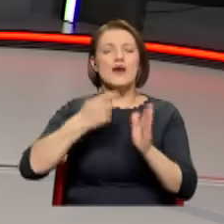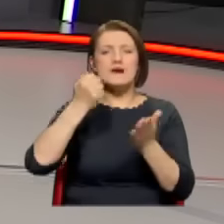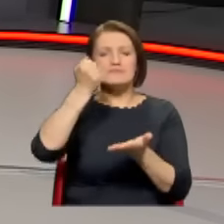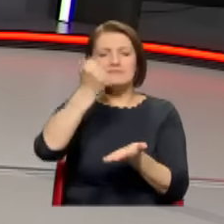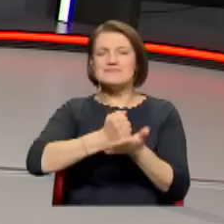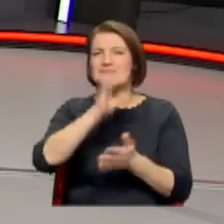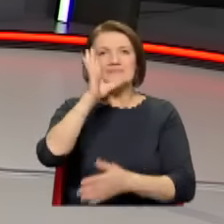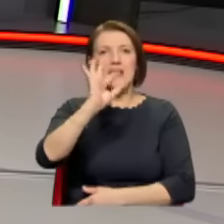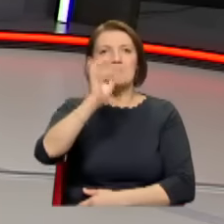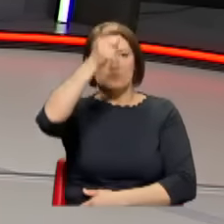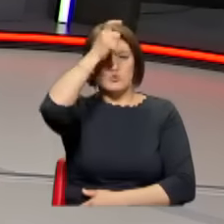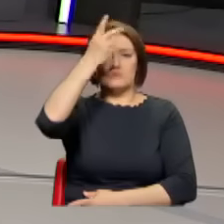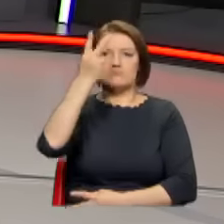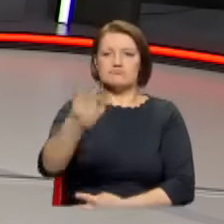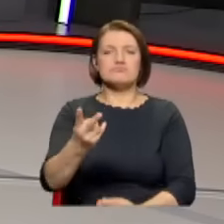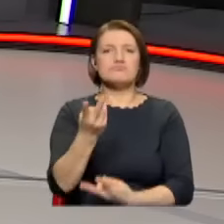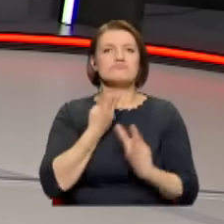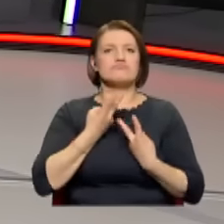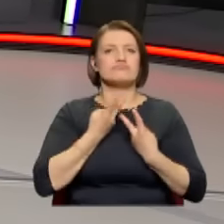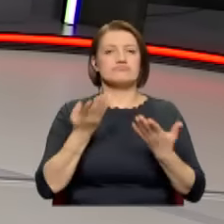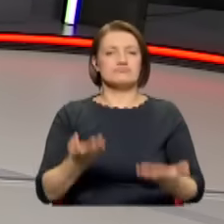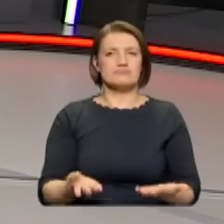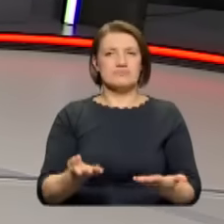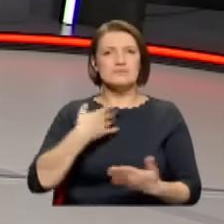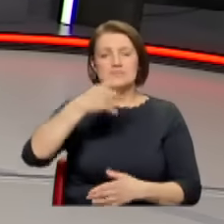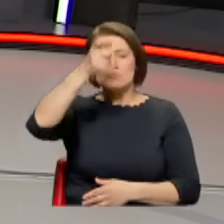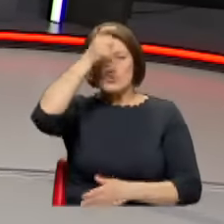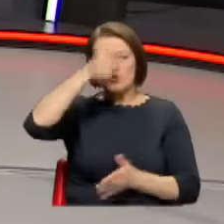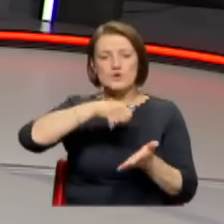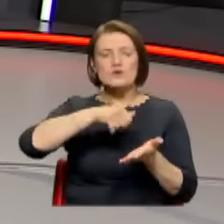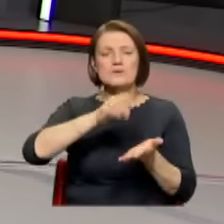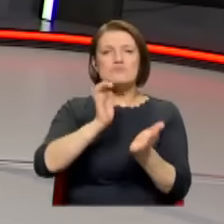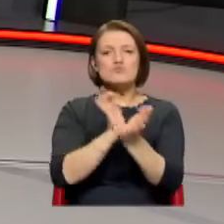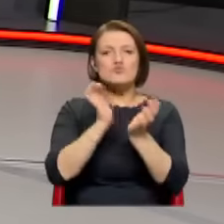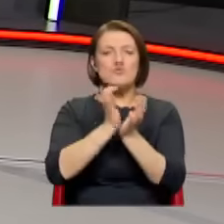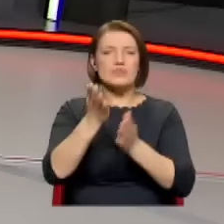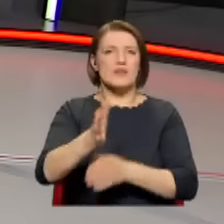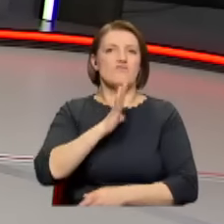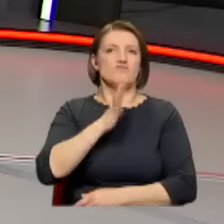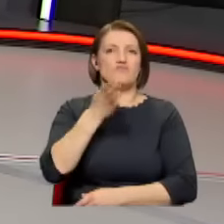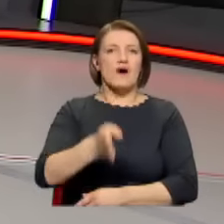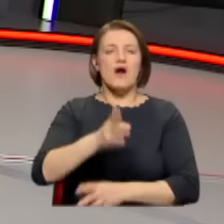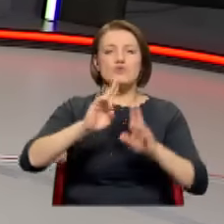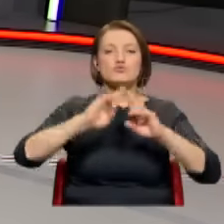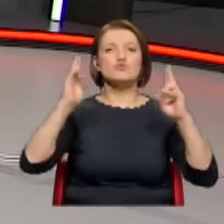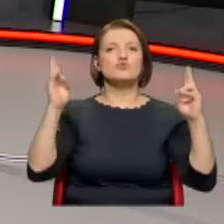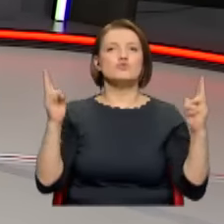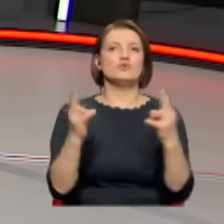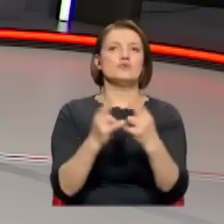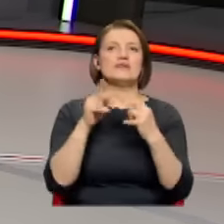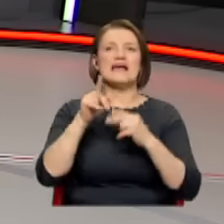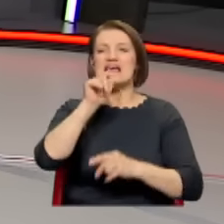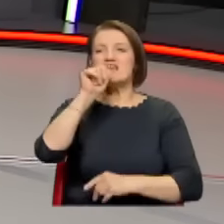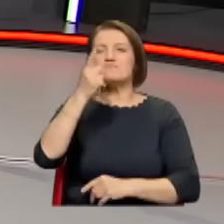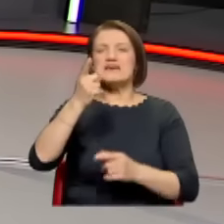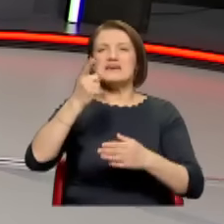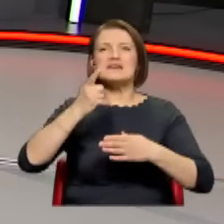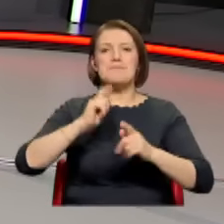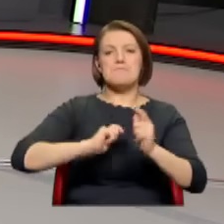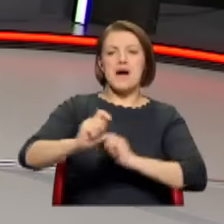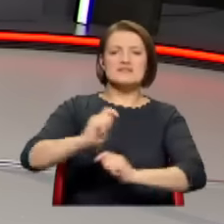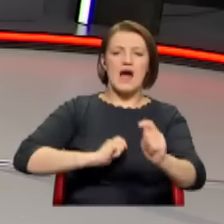patenti Türk olan bir şeydir. Kendi mutfağımızda ve tarihimizde vardır ve büyük icattır. dünyada hiçbir